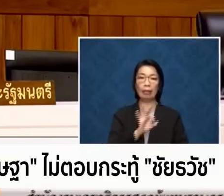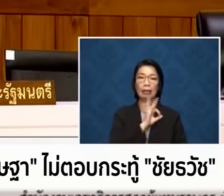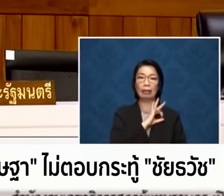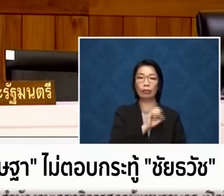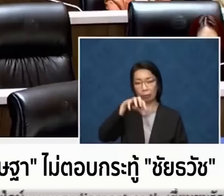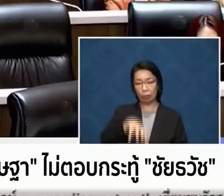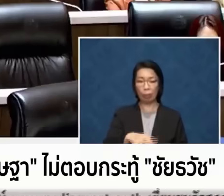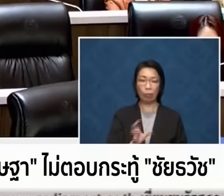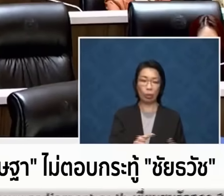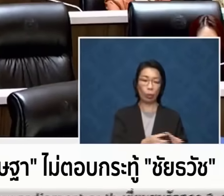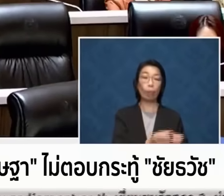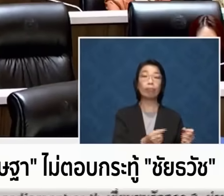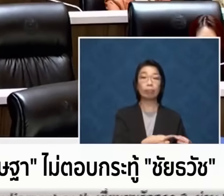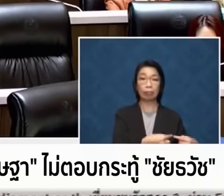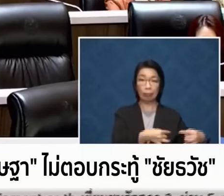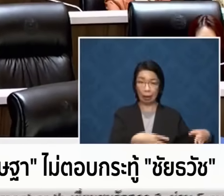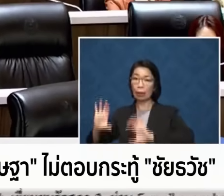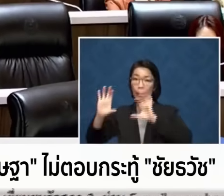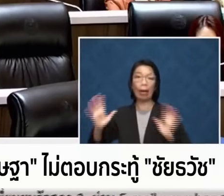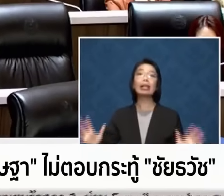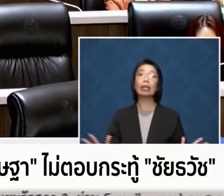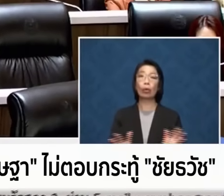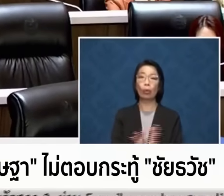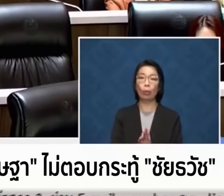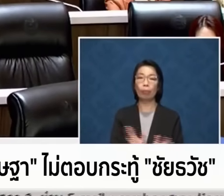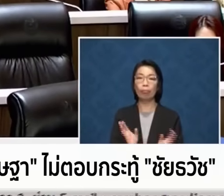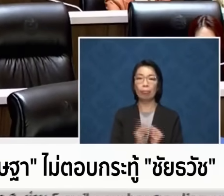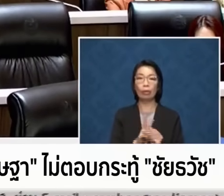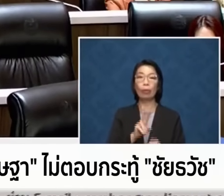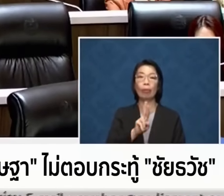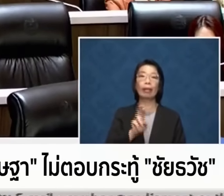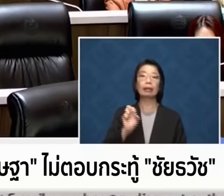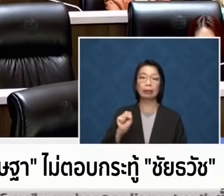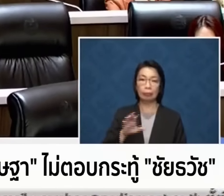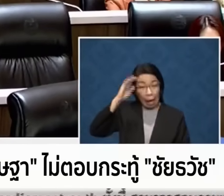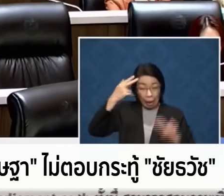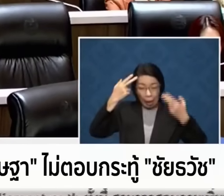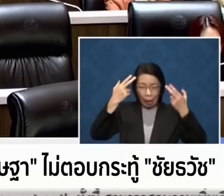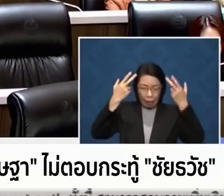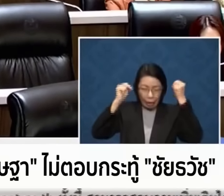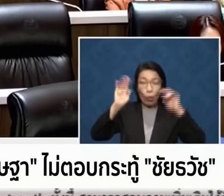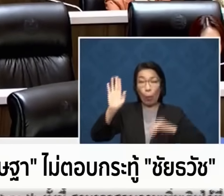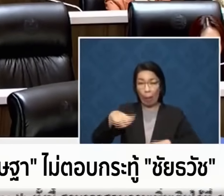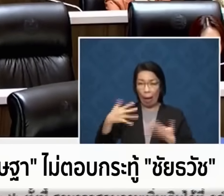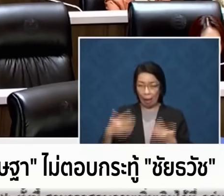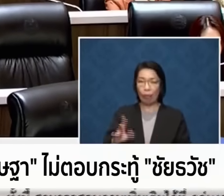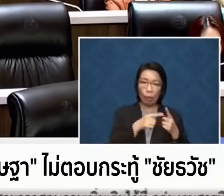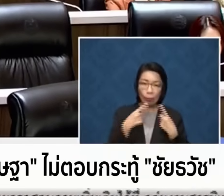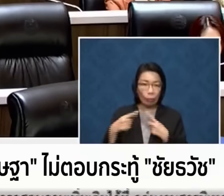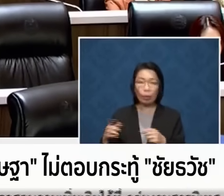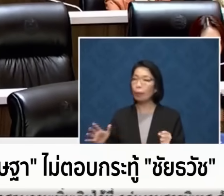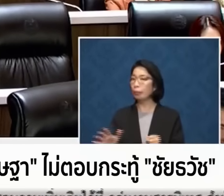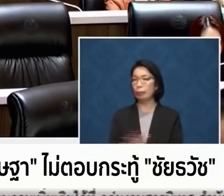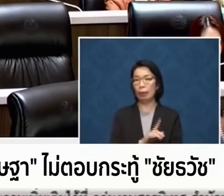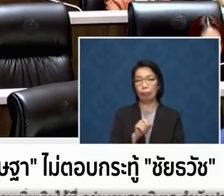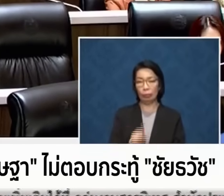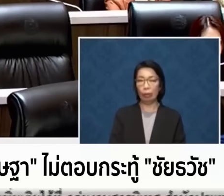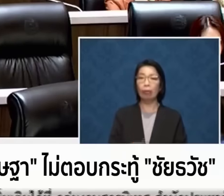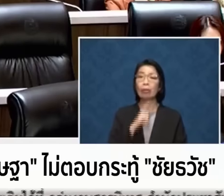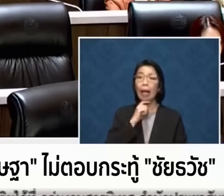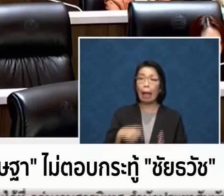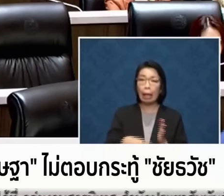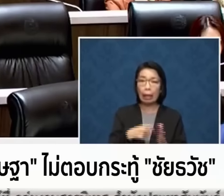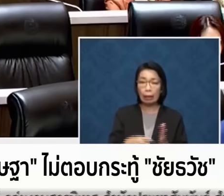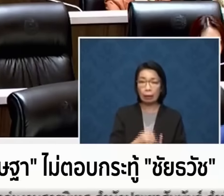เข้าใจครับในเมื่อท่านนายกมาแล้วก็อยากให้ตอบกระทู้ให้ครบถ้วนถ้าเกิดท่านมีเหตุจำเป็นก็รบกวนท่าน